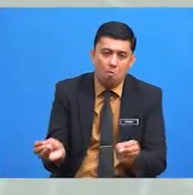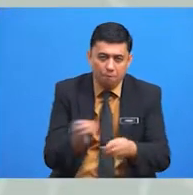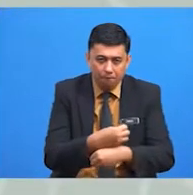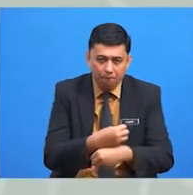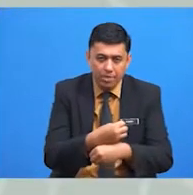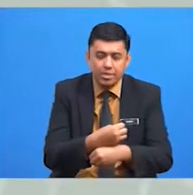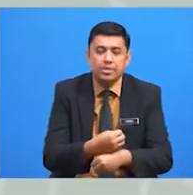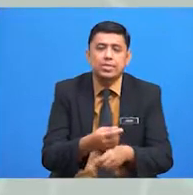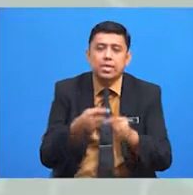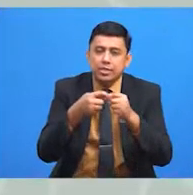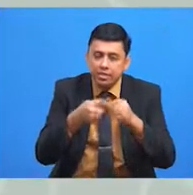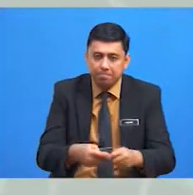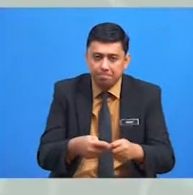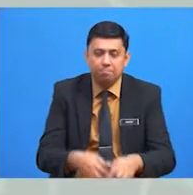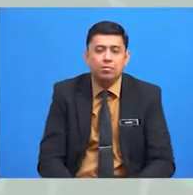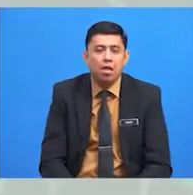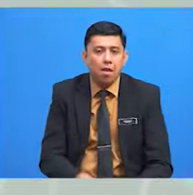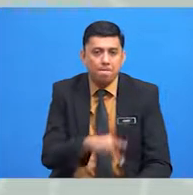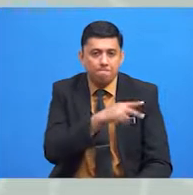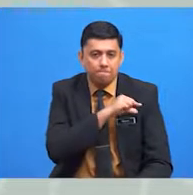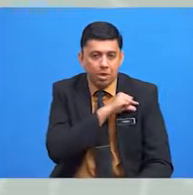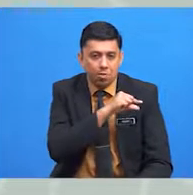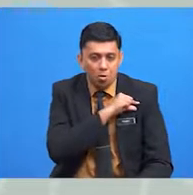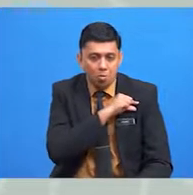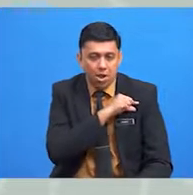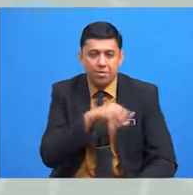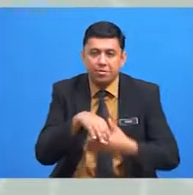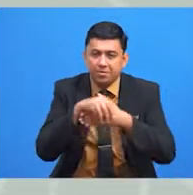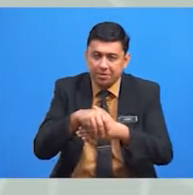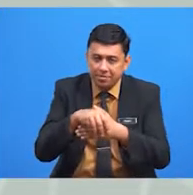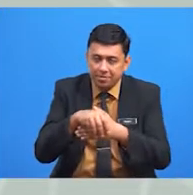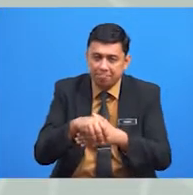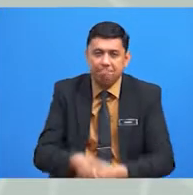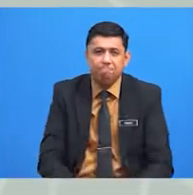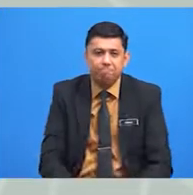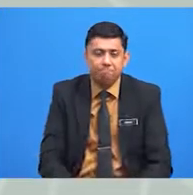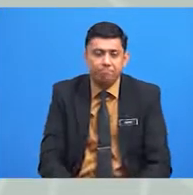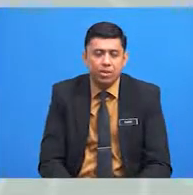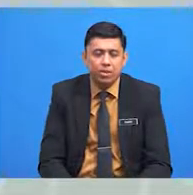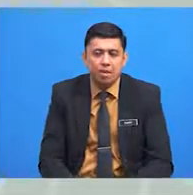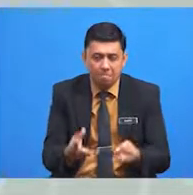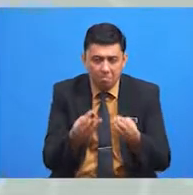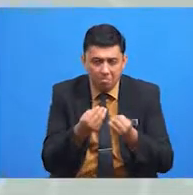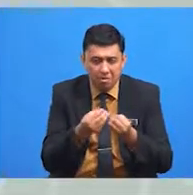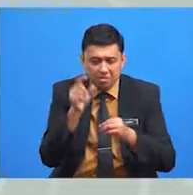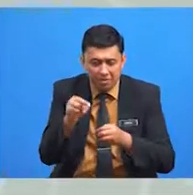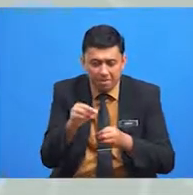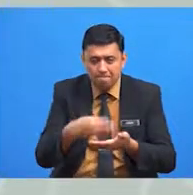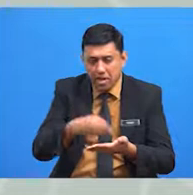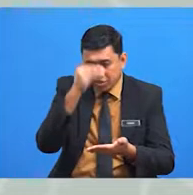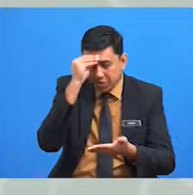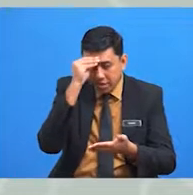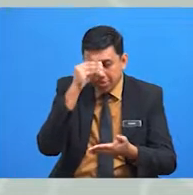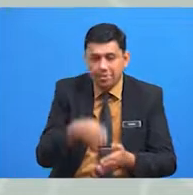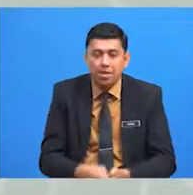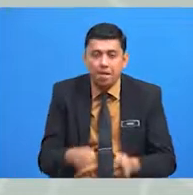tertentu. Pegawai-pegawai Inggeris, iaitu Eropah yang bertugas, dikehendaki mempelajari bahasa Melayu